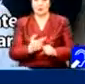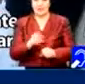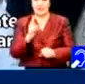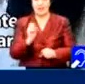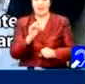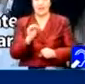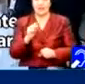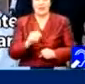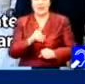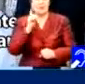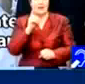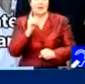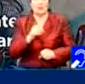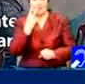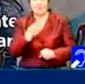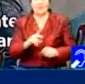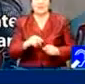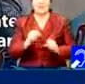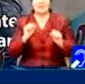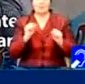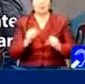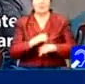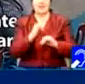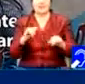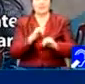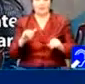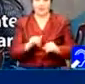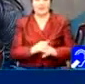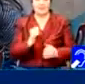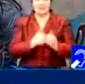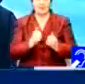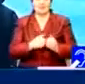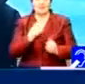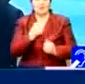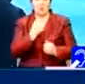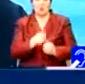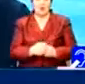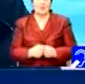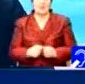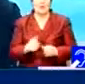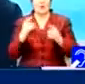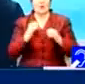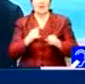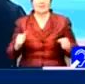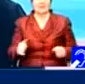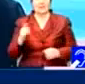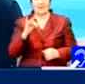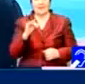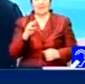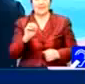это молодой вид спорта, который очень развивается с каждым годом. Чем хорош спорт, он развивает